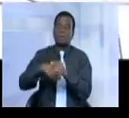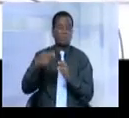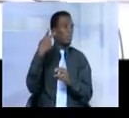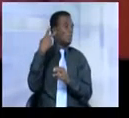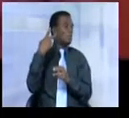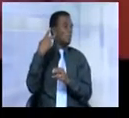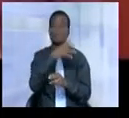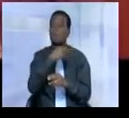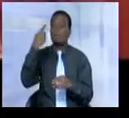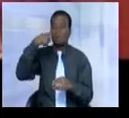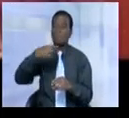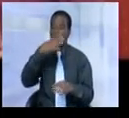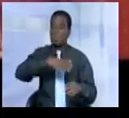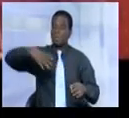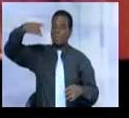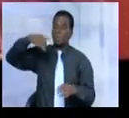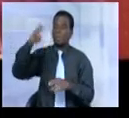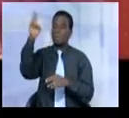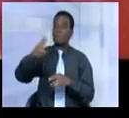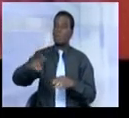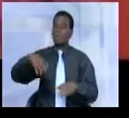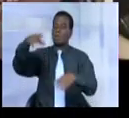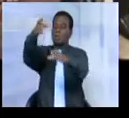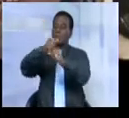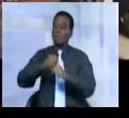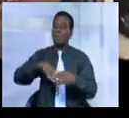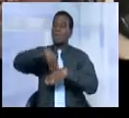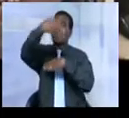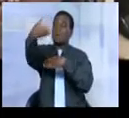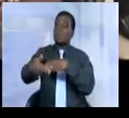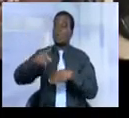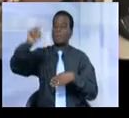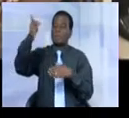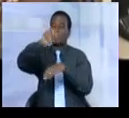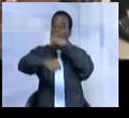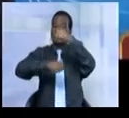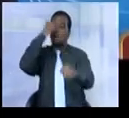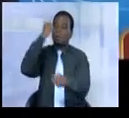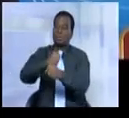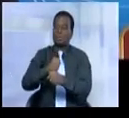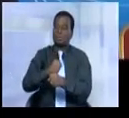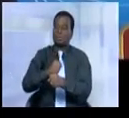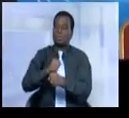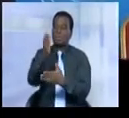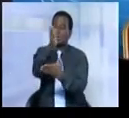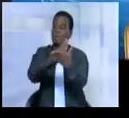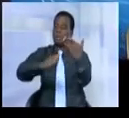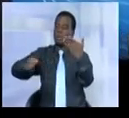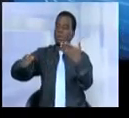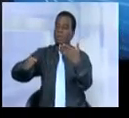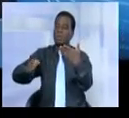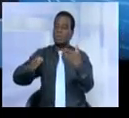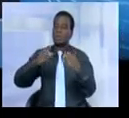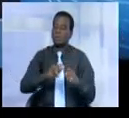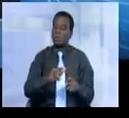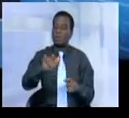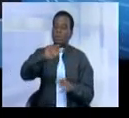rétroviseur pour apprécier les résultats obtenus après une première année d'activité. Certaines